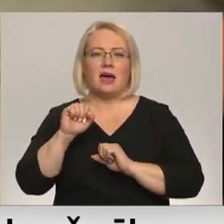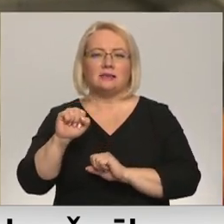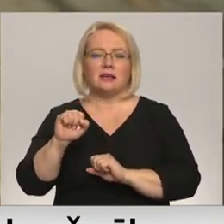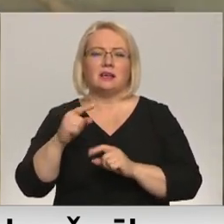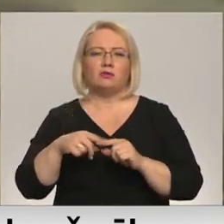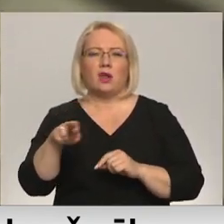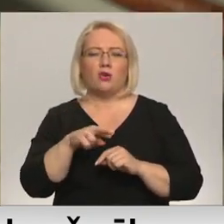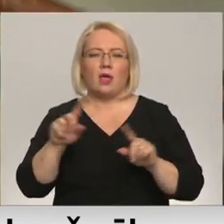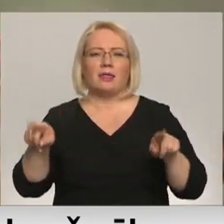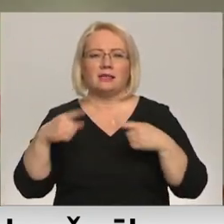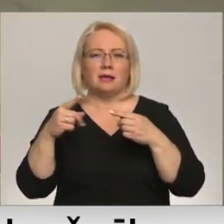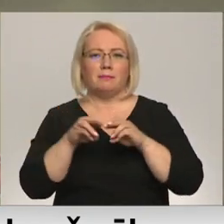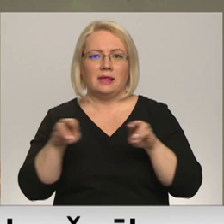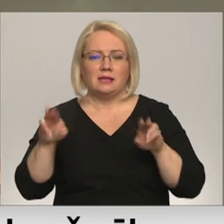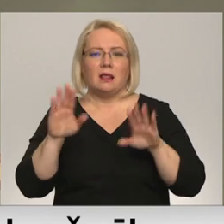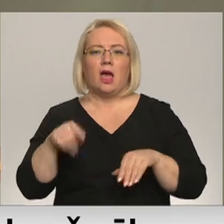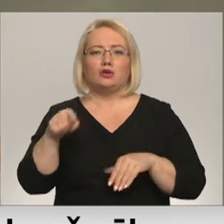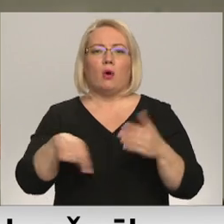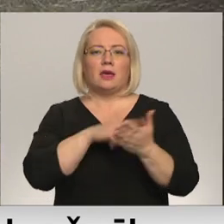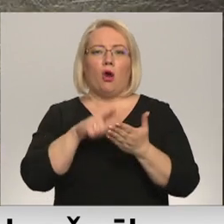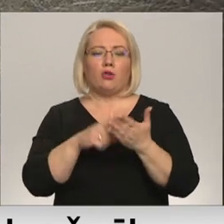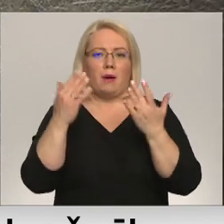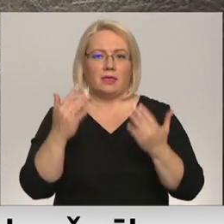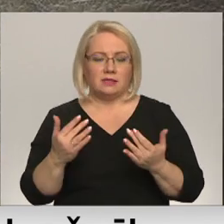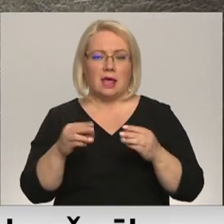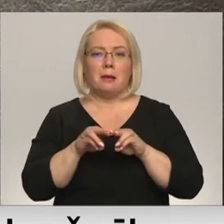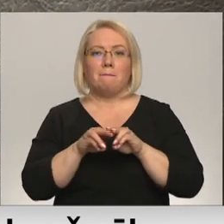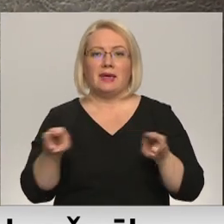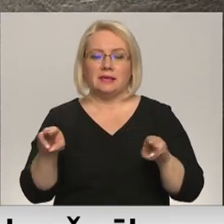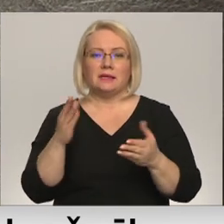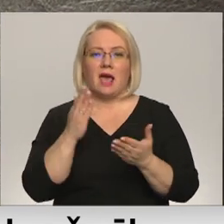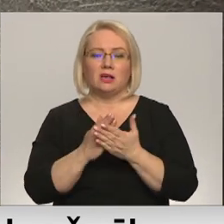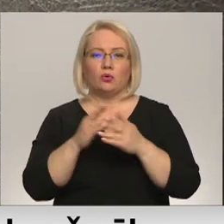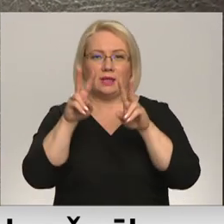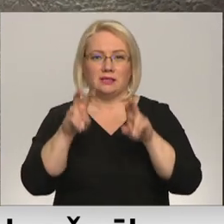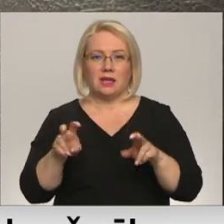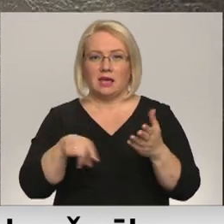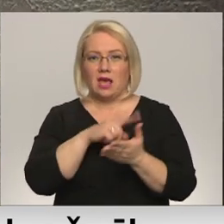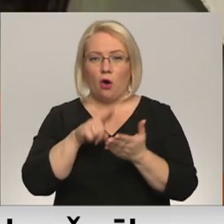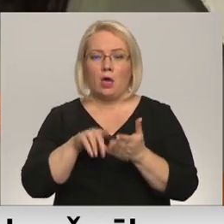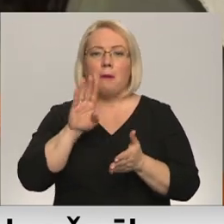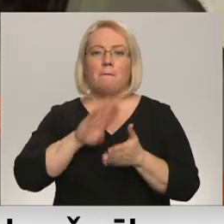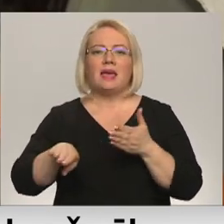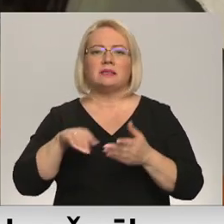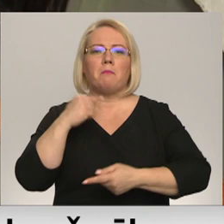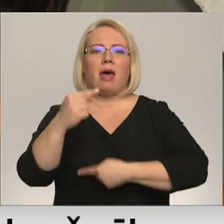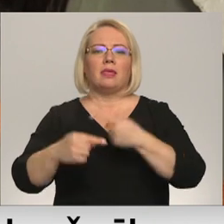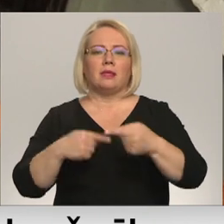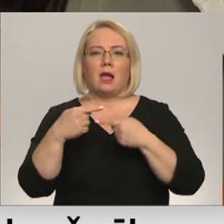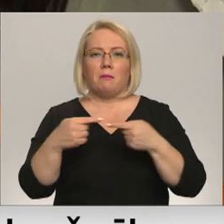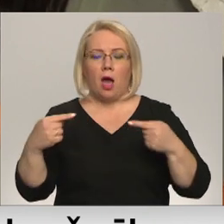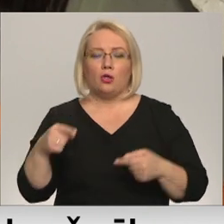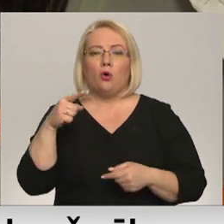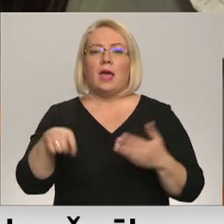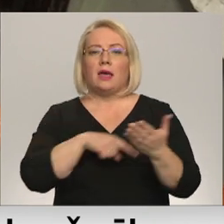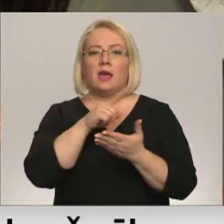ar prasību palīdzēt jautājumu risināšanā. Ministrija savas kompetences ietvaros esot izskatījis jautājumu par bezmantnieku mantu, savukārt par tiem jautājumiem, kas